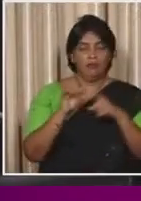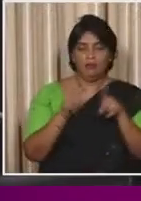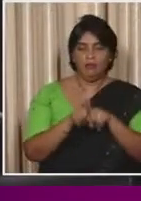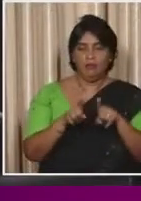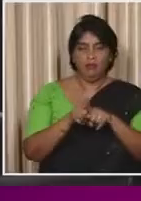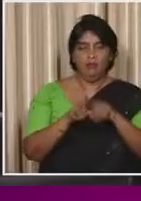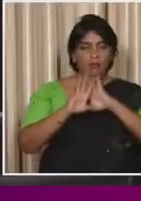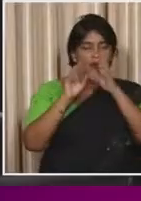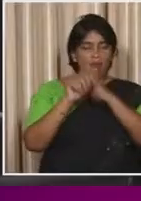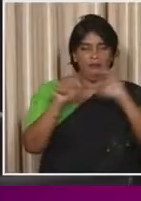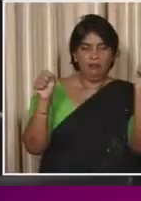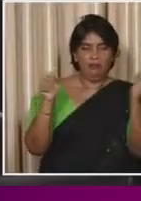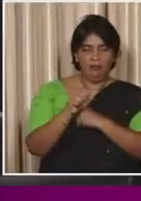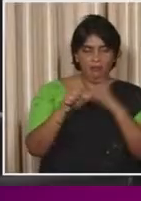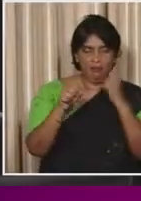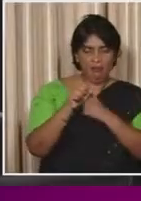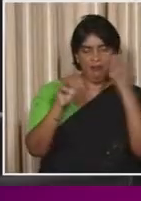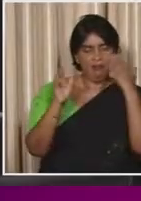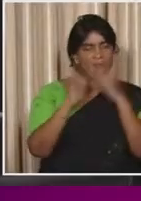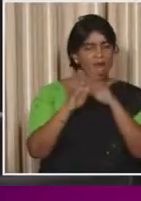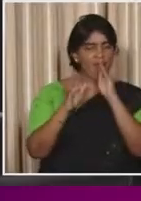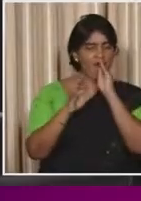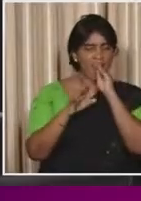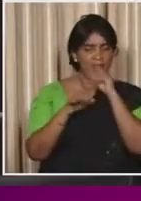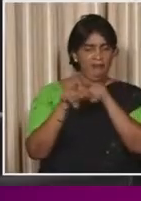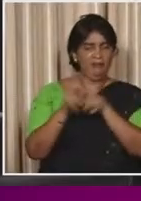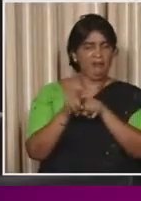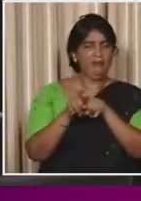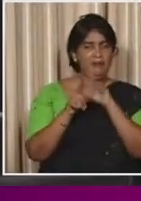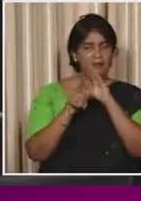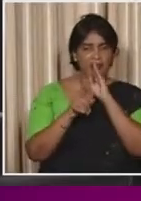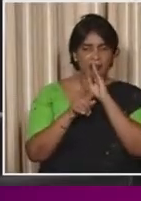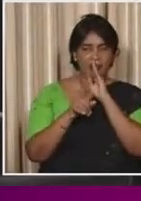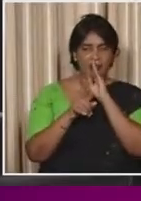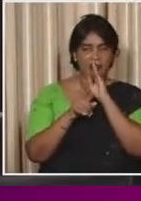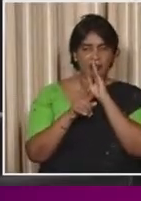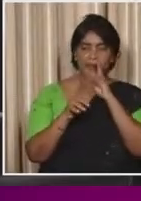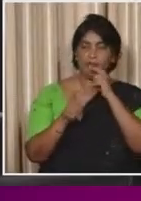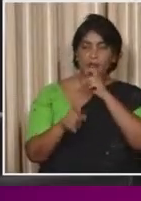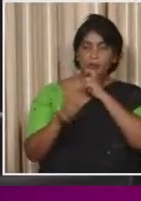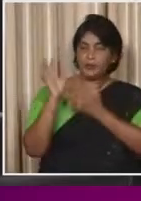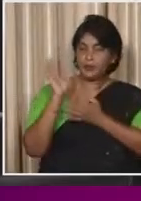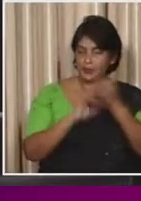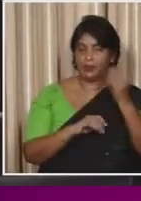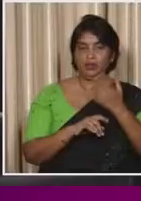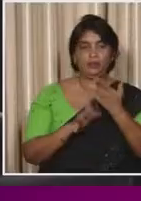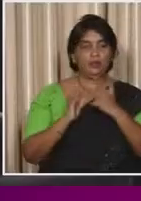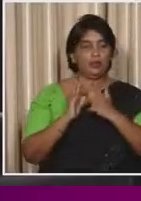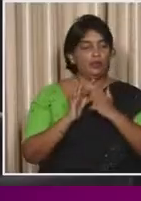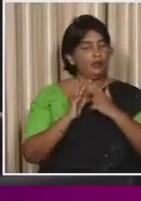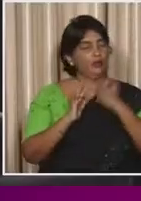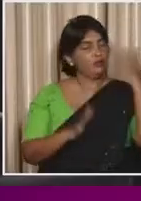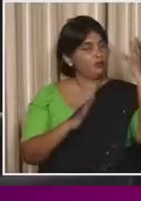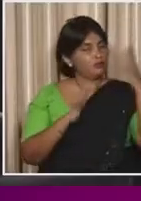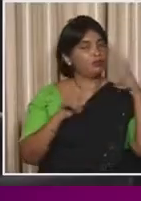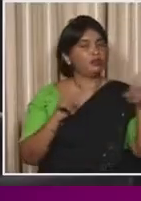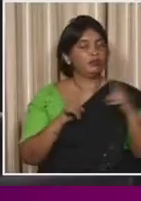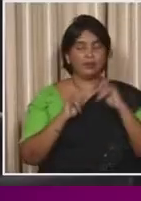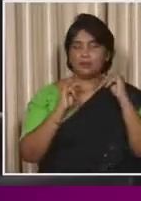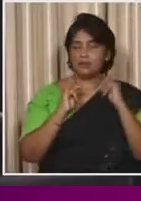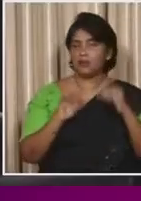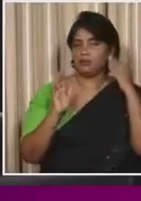இலங்கையிலும் இதுபோன்ற நிலைமை ஏற்பட்டது. அதனை உள்விவகாரம் என்றும் சர்வதேச குற்றச்செயல் அல்ல என்றும் கூறியவர்கள்